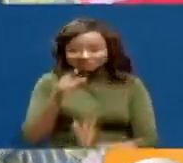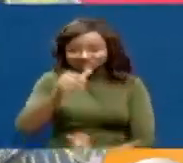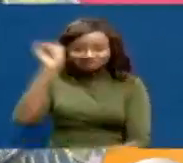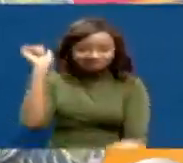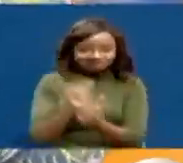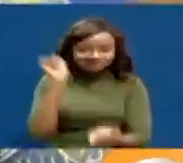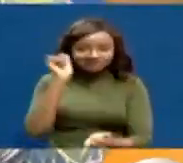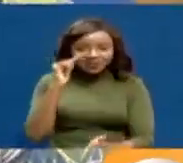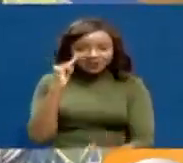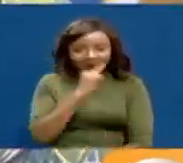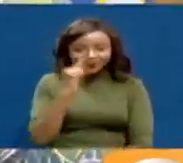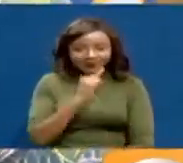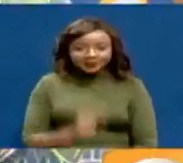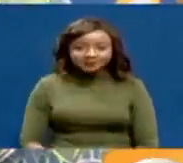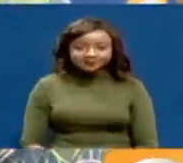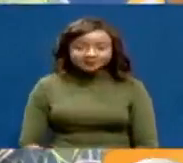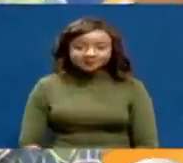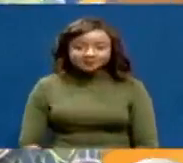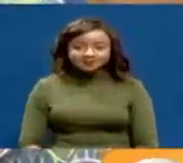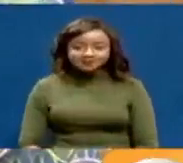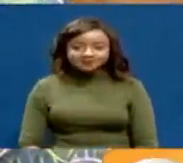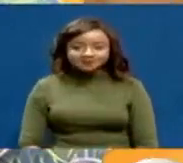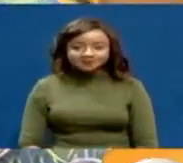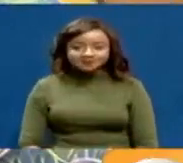tutawachukulia hatua kali kabisa.